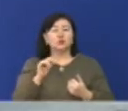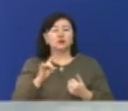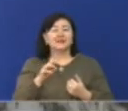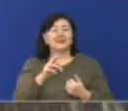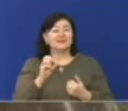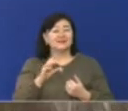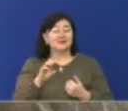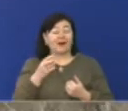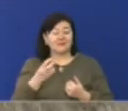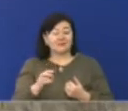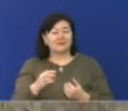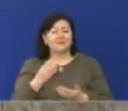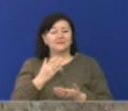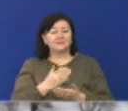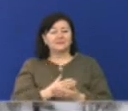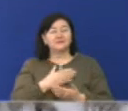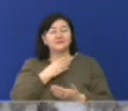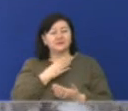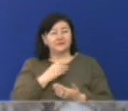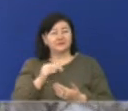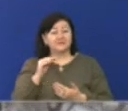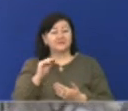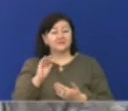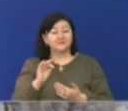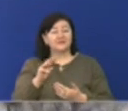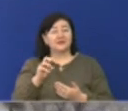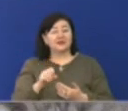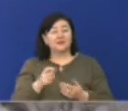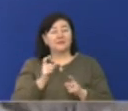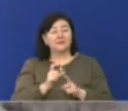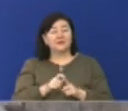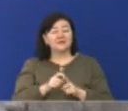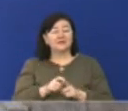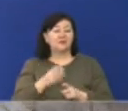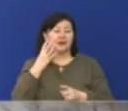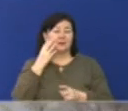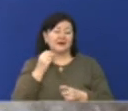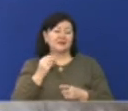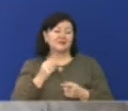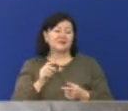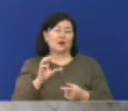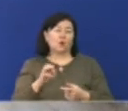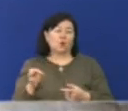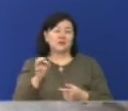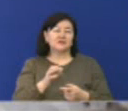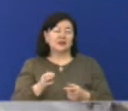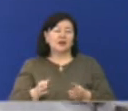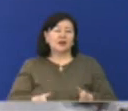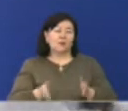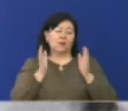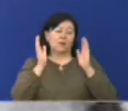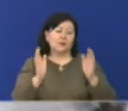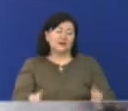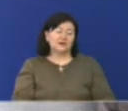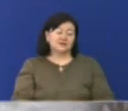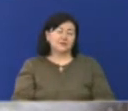обустройству данной территории произведет и семейская фирма. По предложению же архитекторов Алматинской области вдоль проспекта Оязова появится пешеходная